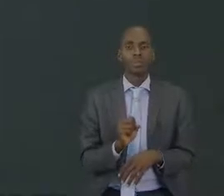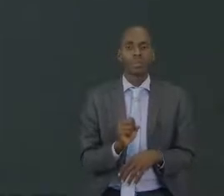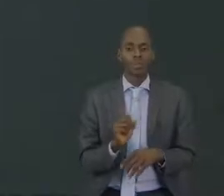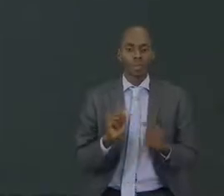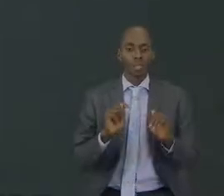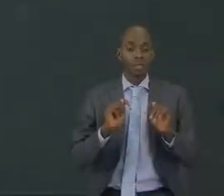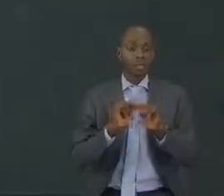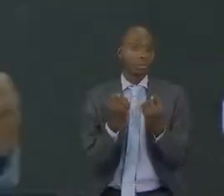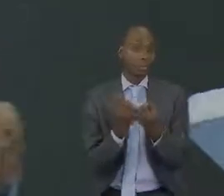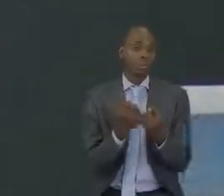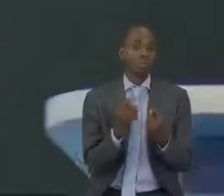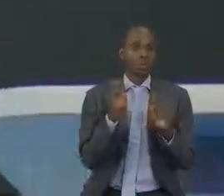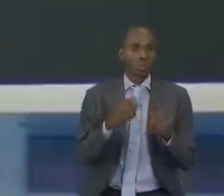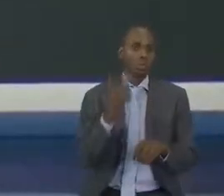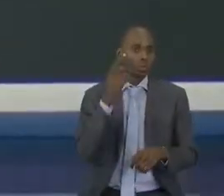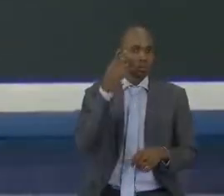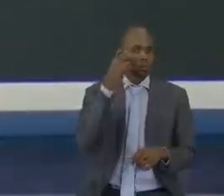cela, voyez-les.